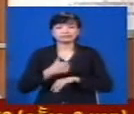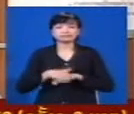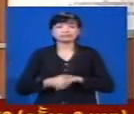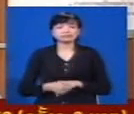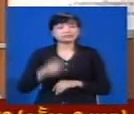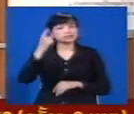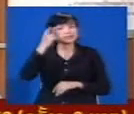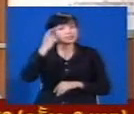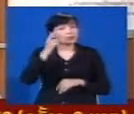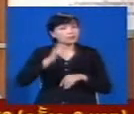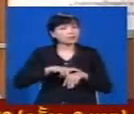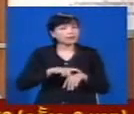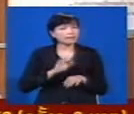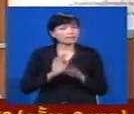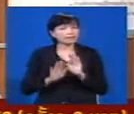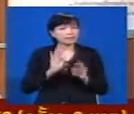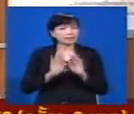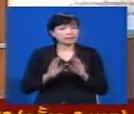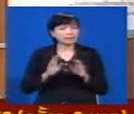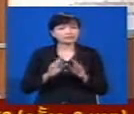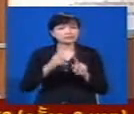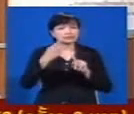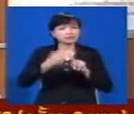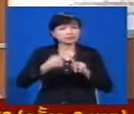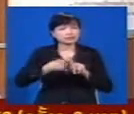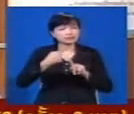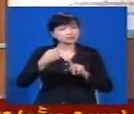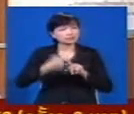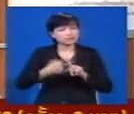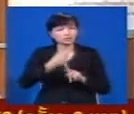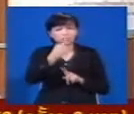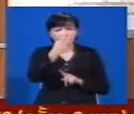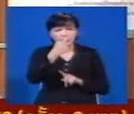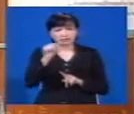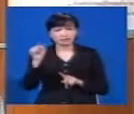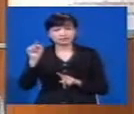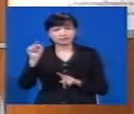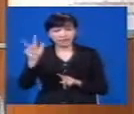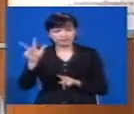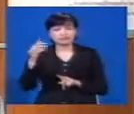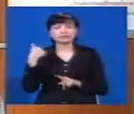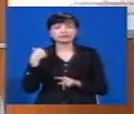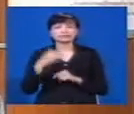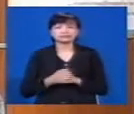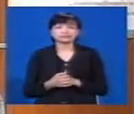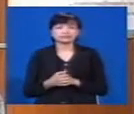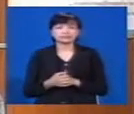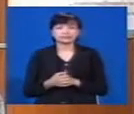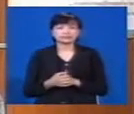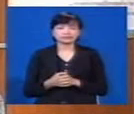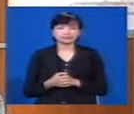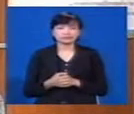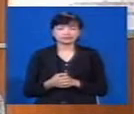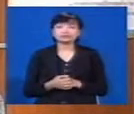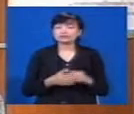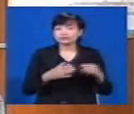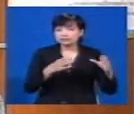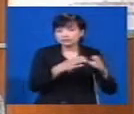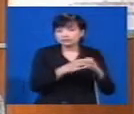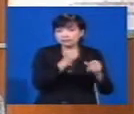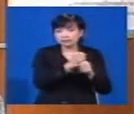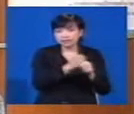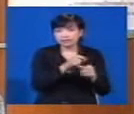อยู่ราวๆประมาณ 2-3 เดือนวันนั้นที่ประชุมกำหนดว่าคณะทำงานย่อยเนี่ยจะต้องเสนอให้